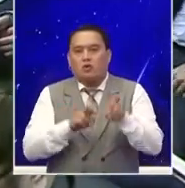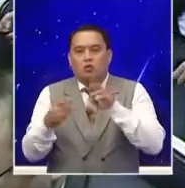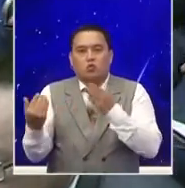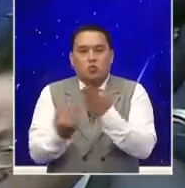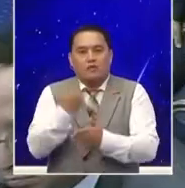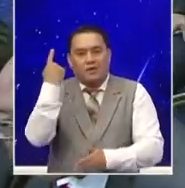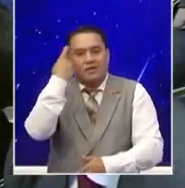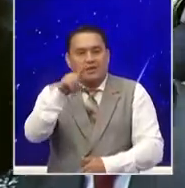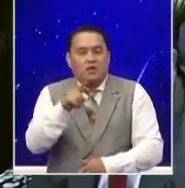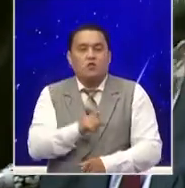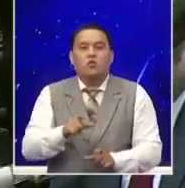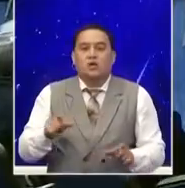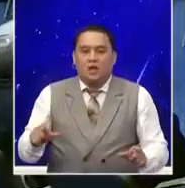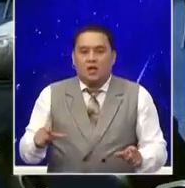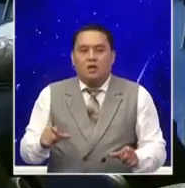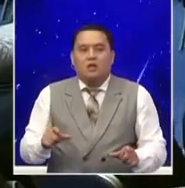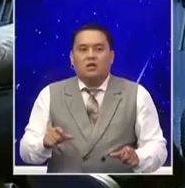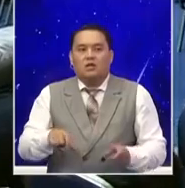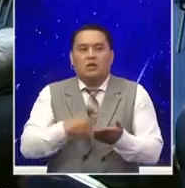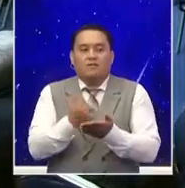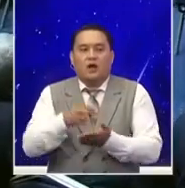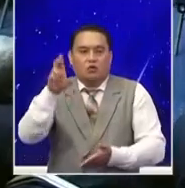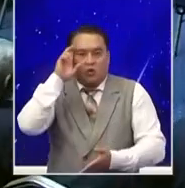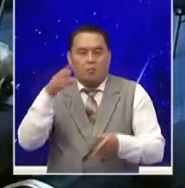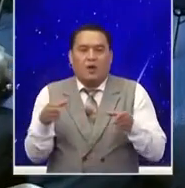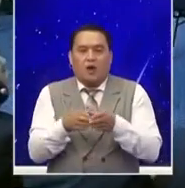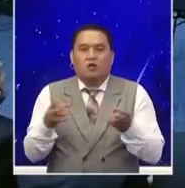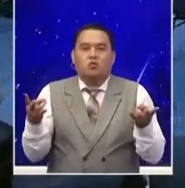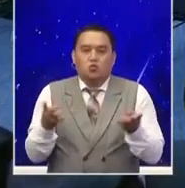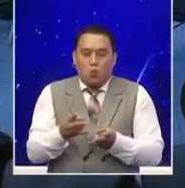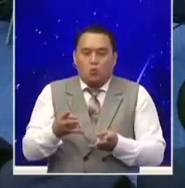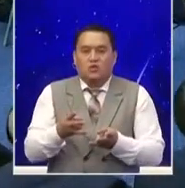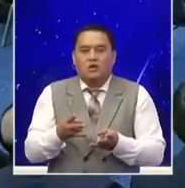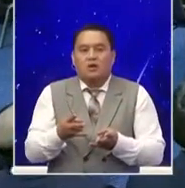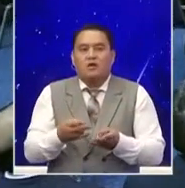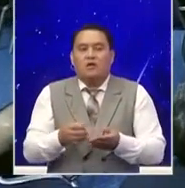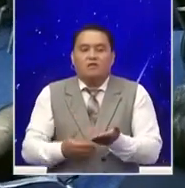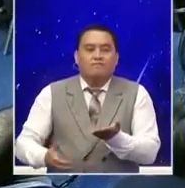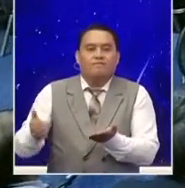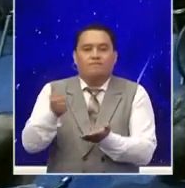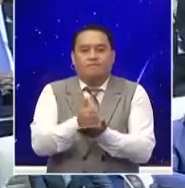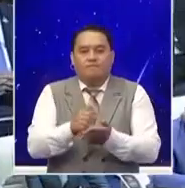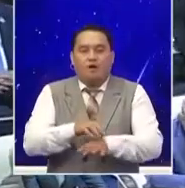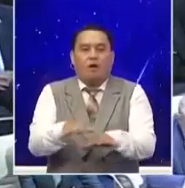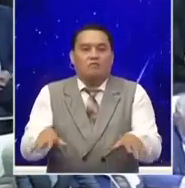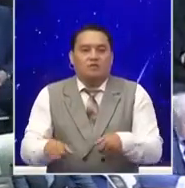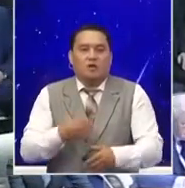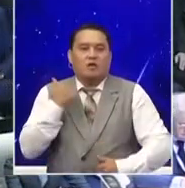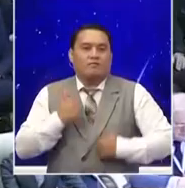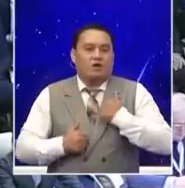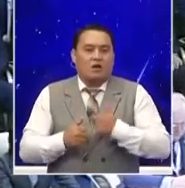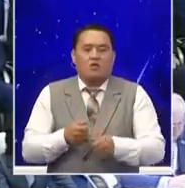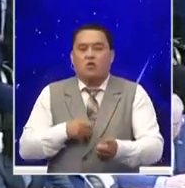идей, проектов и людей. И потому, считает Ельбасы, именно партия должна стать источником выдвижения во власть новых лиц и авторитетных лидеров,